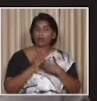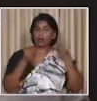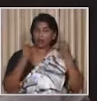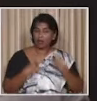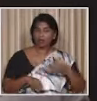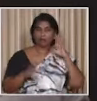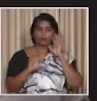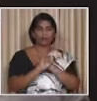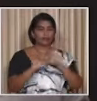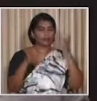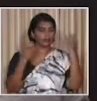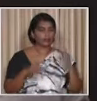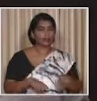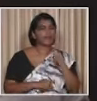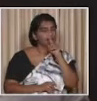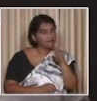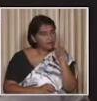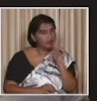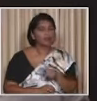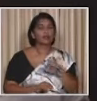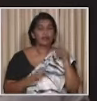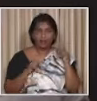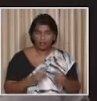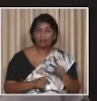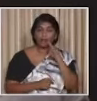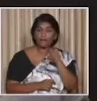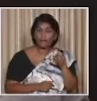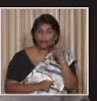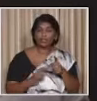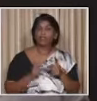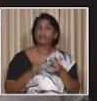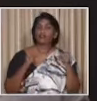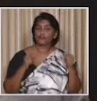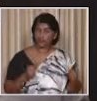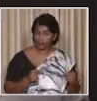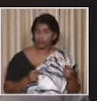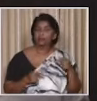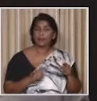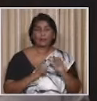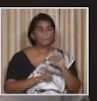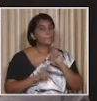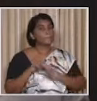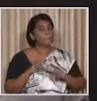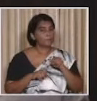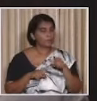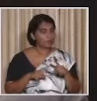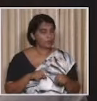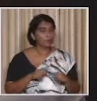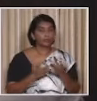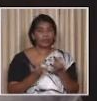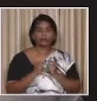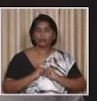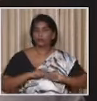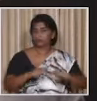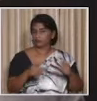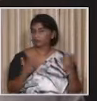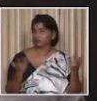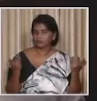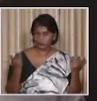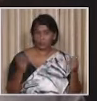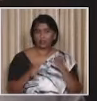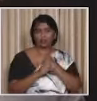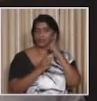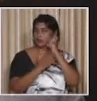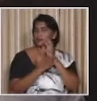කියලා නිවේදනය කරා. ඒ වැරදි. අදටත් ඒ වැරද්දට විරුද්ධව මේ පාර්ලිමේන්තුව අවශ්‍ය පියවරක් අරගෙන නැහැ.